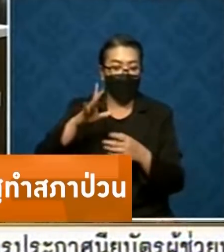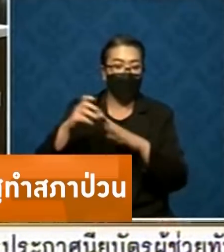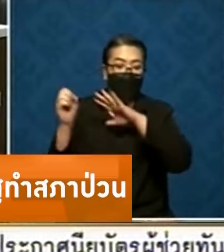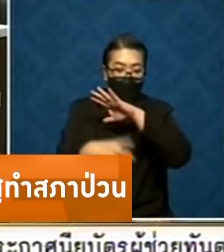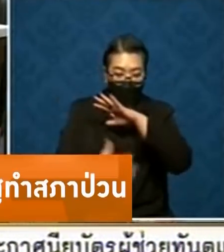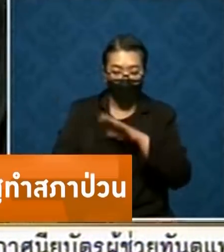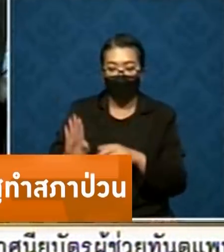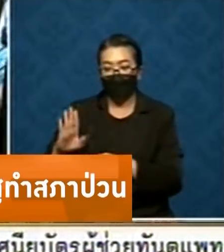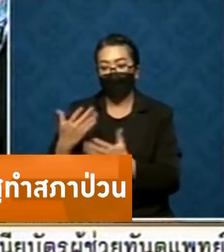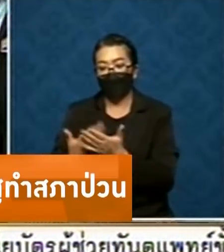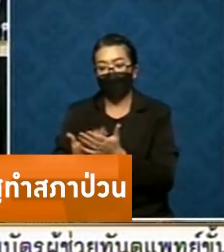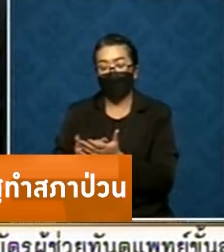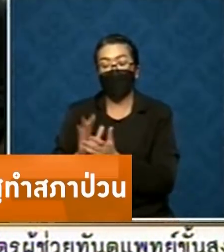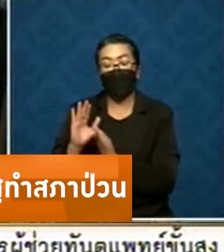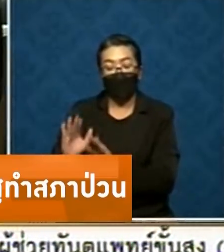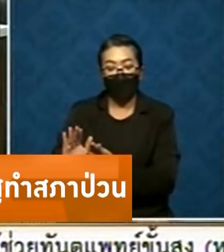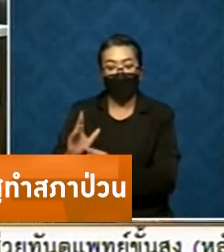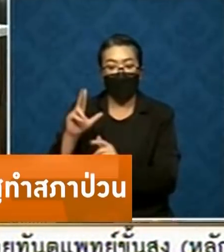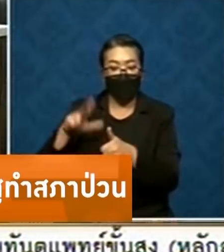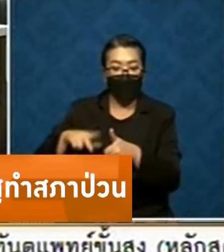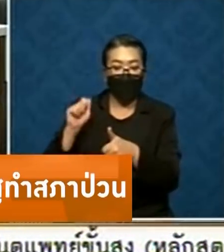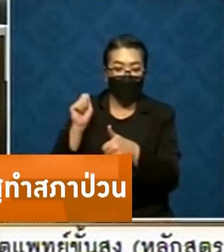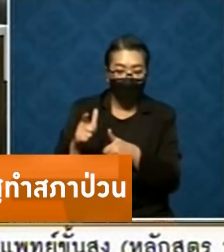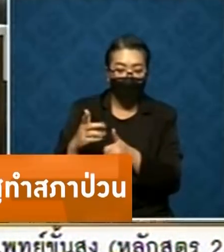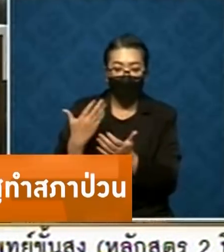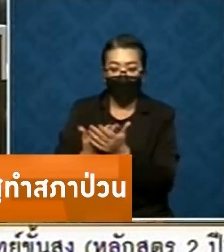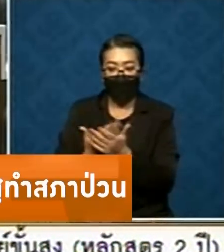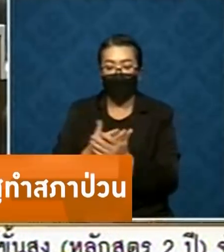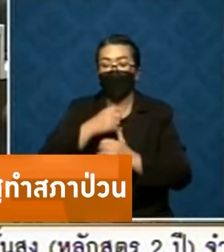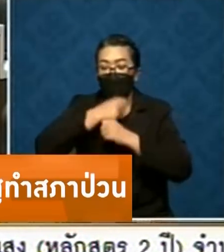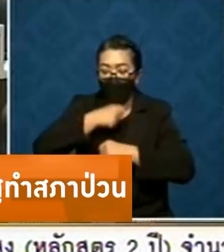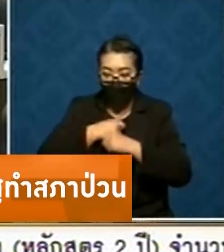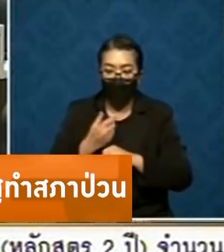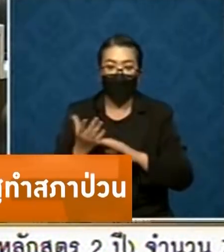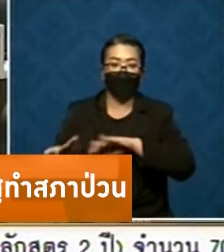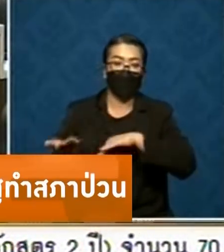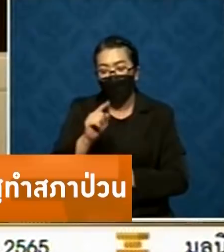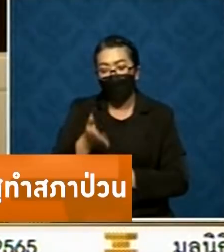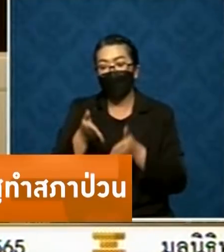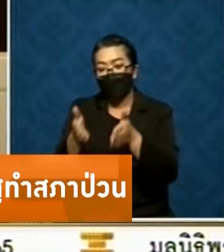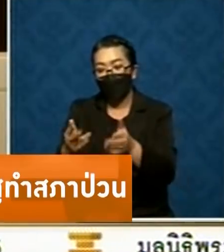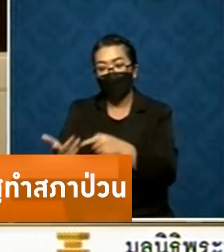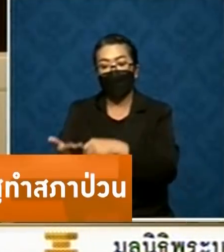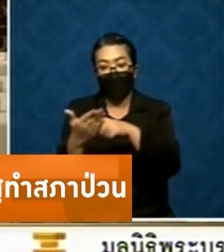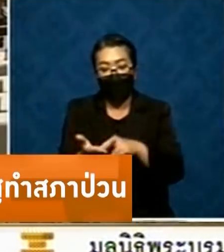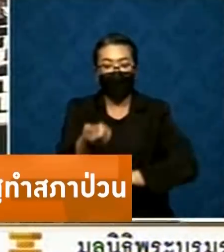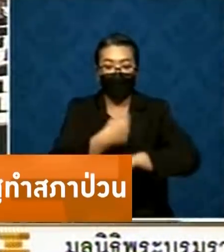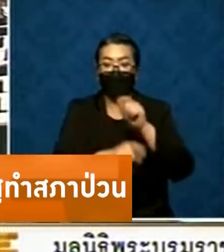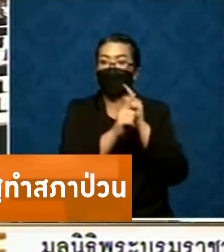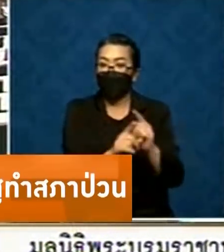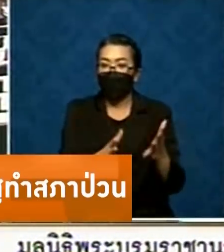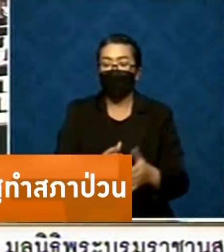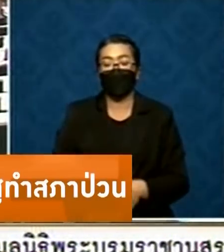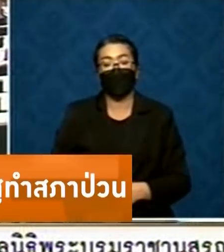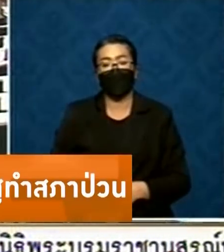จากการสะพานร่วมเสร็จนั้นการทะเลาะเบาะแว้งนะครับทั้งในหมู่แฟนคลับบางส่วนหรือว่าลุกลามกลายเป็น